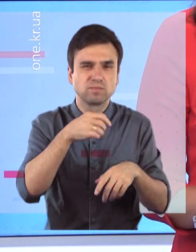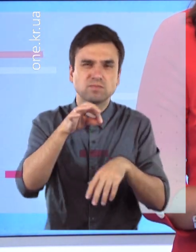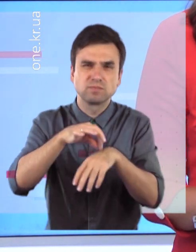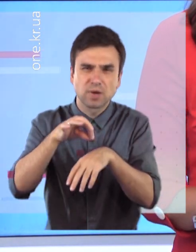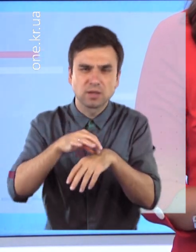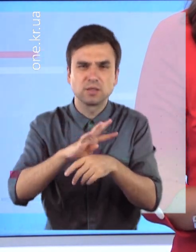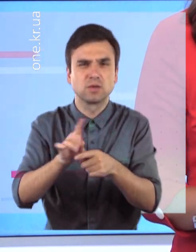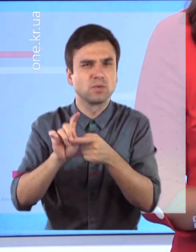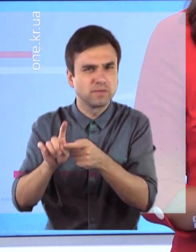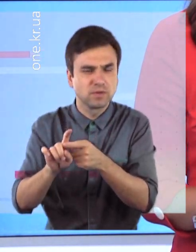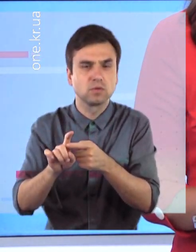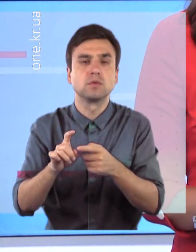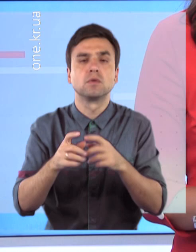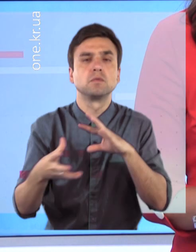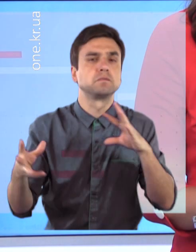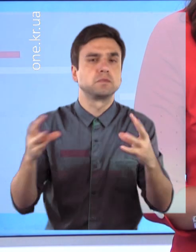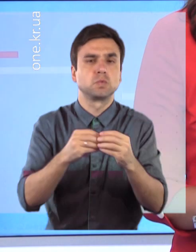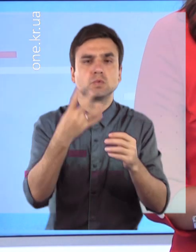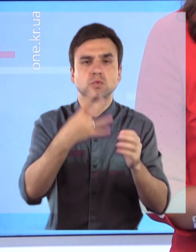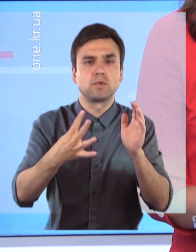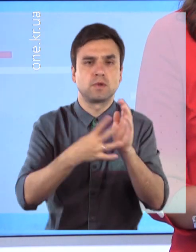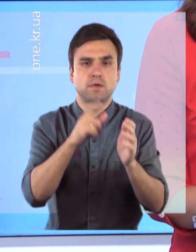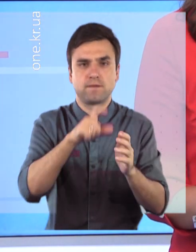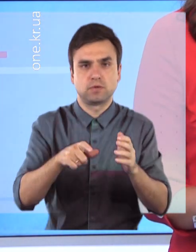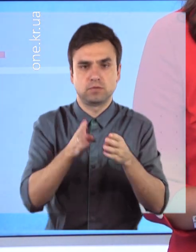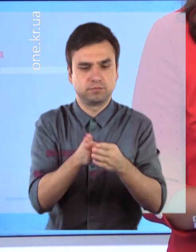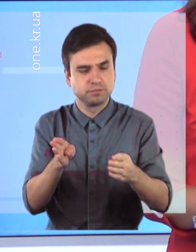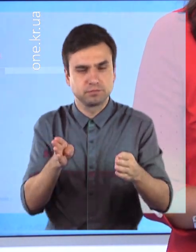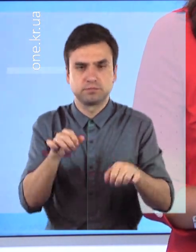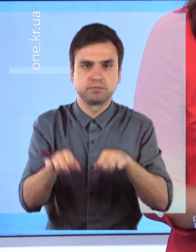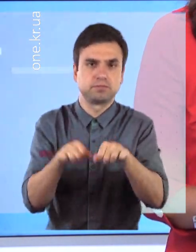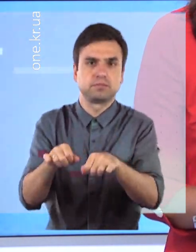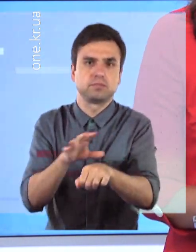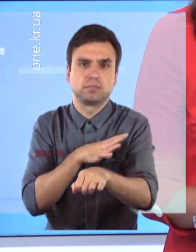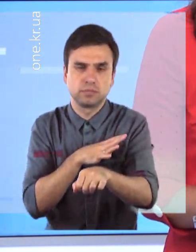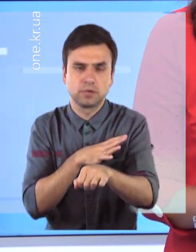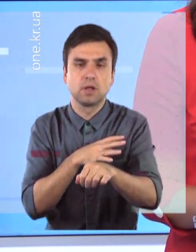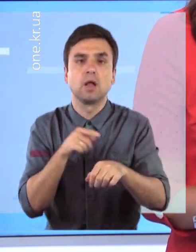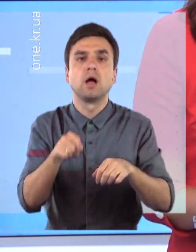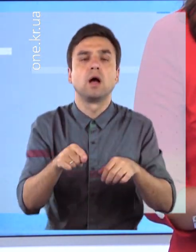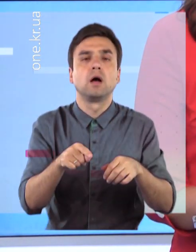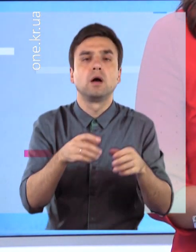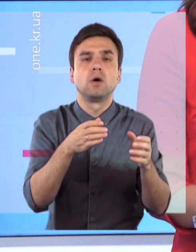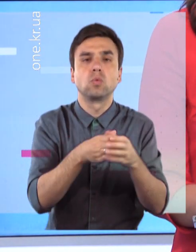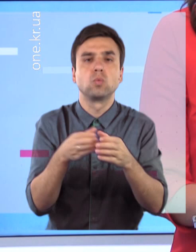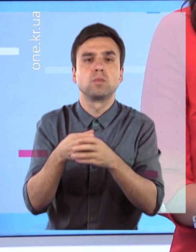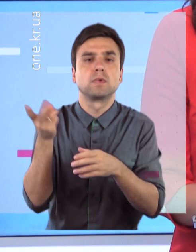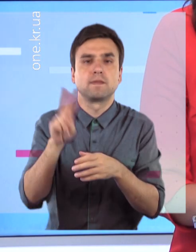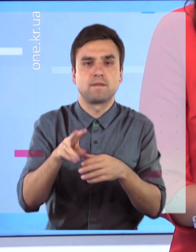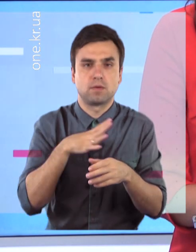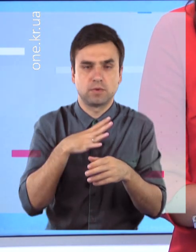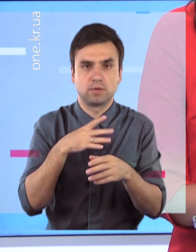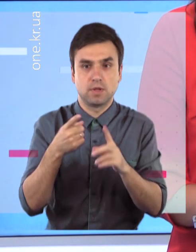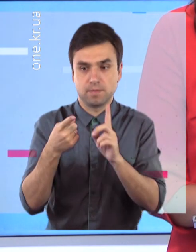через епідемію у змаганнях взяли участь лише 49 спортсменів. Змагалися вони у двох категоріях – групові